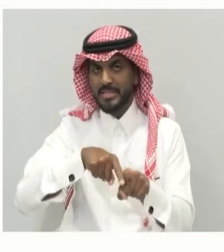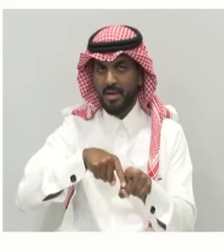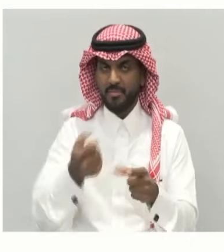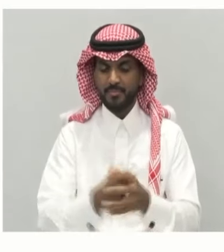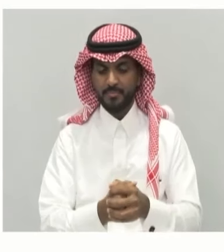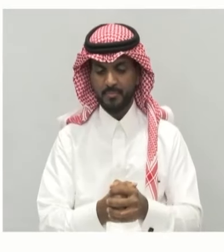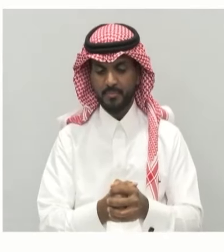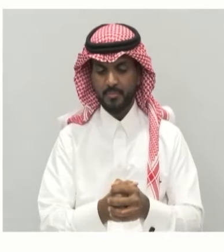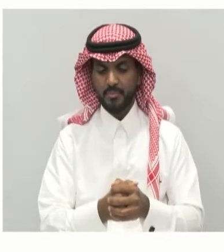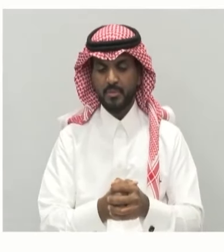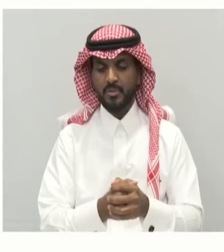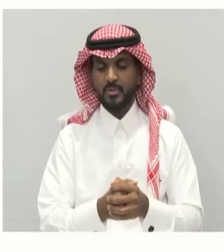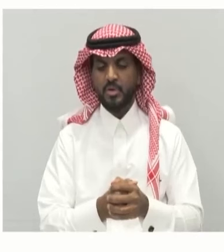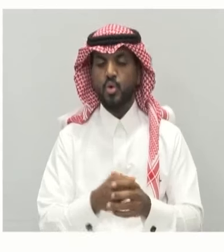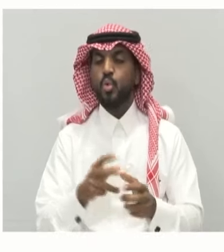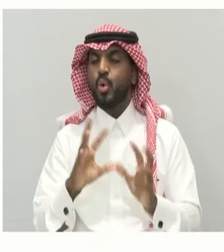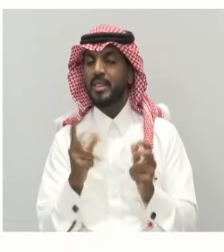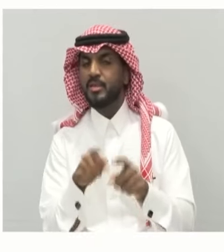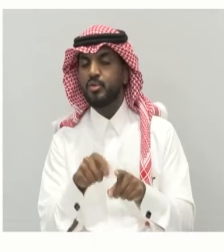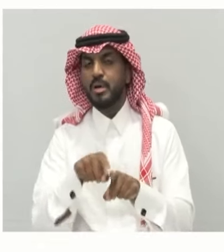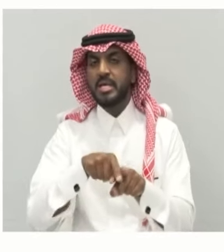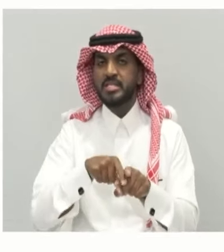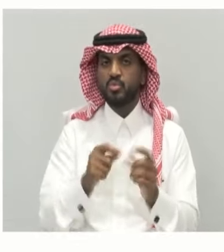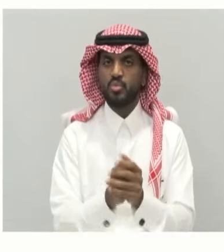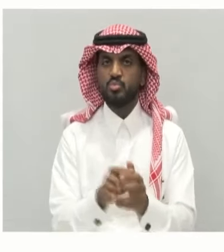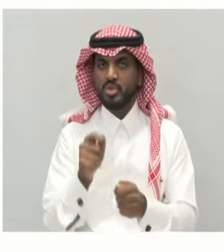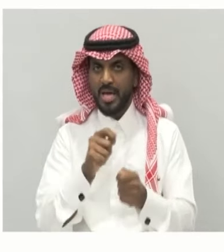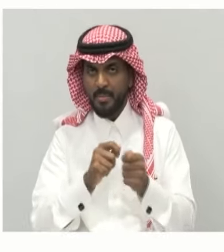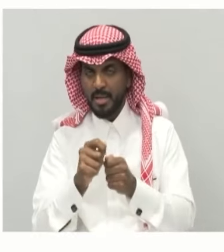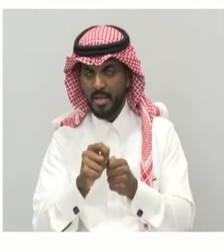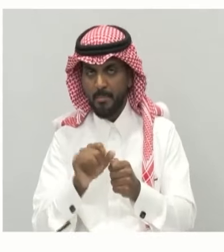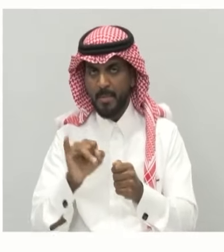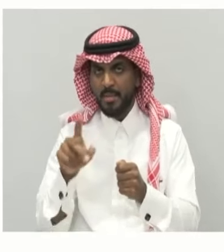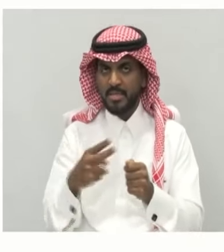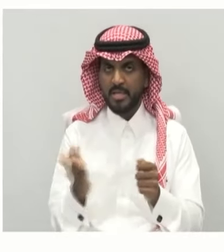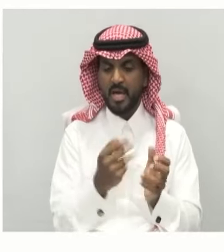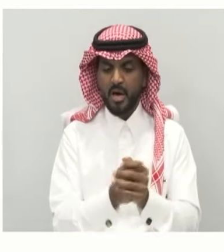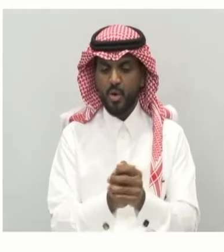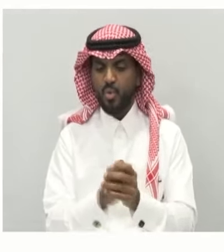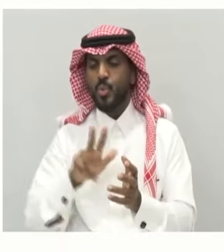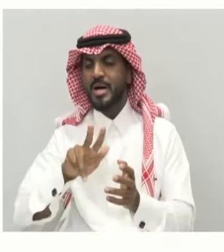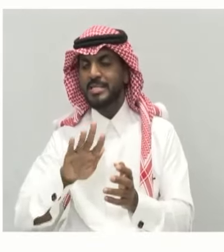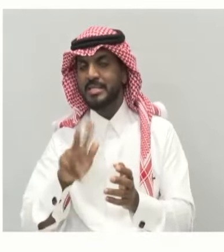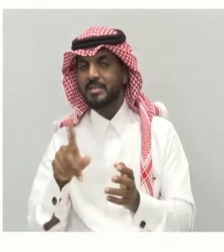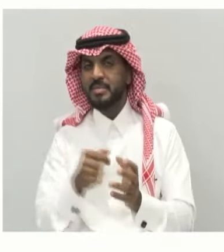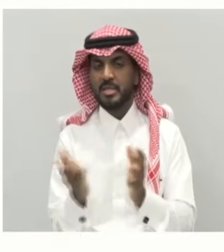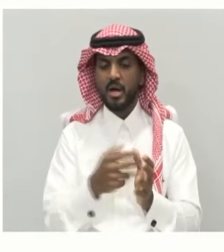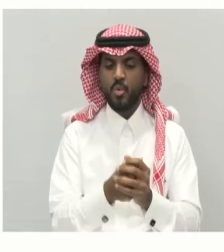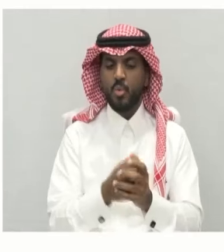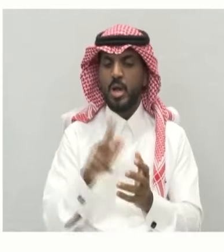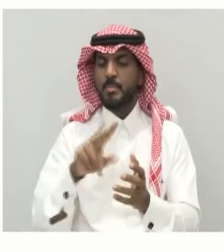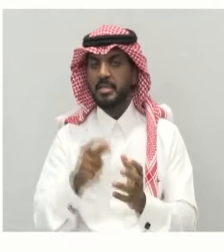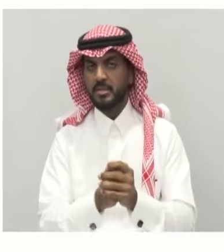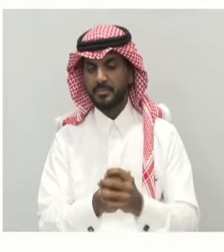ابطال يقول اقدر ثم اقيس الطول مستعملا المليمتر السنتيمتر المتر